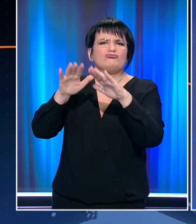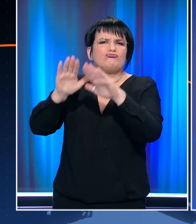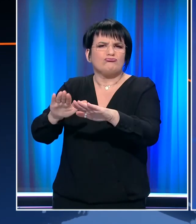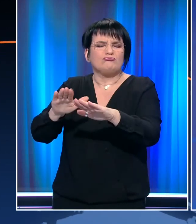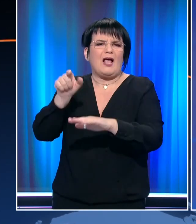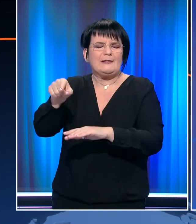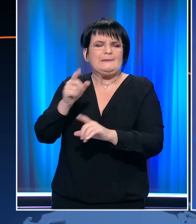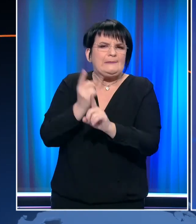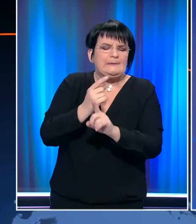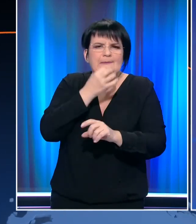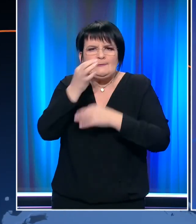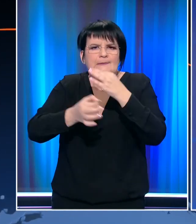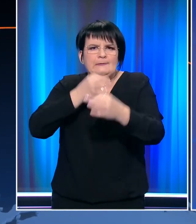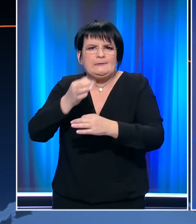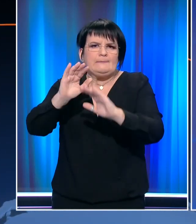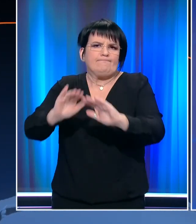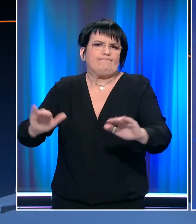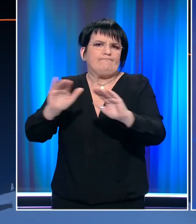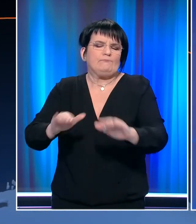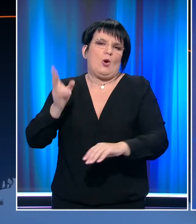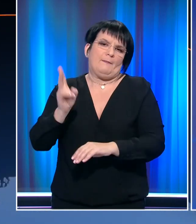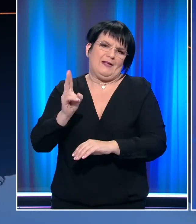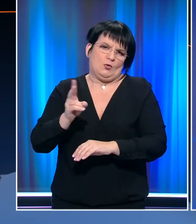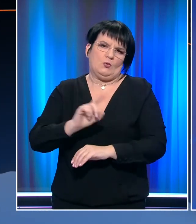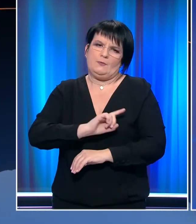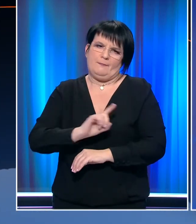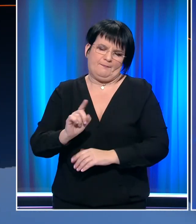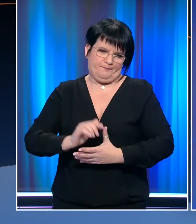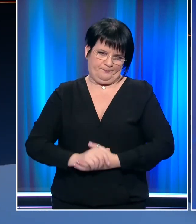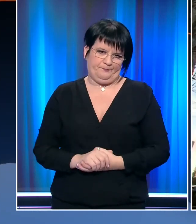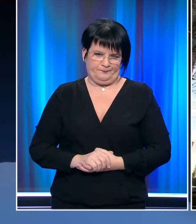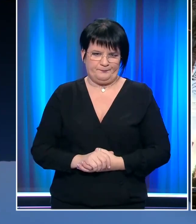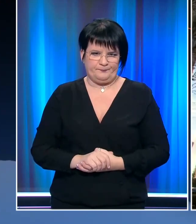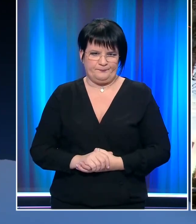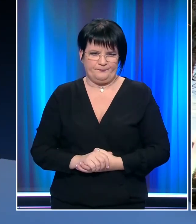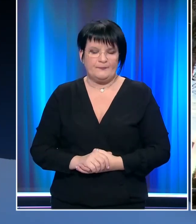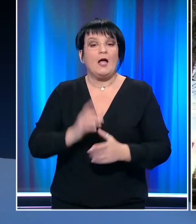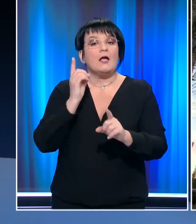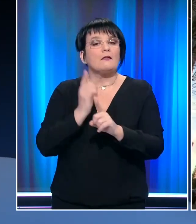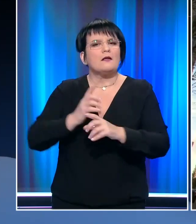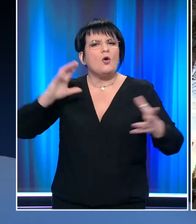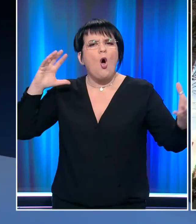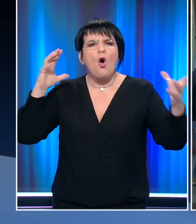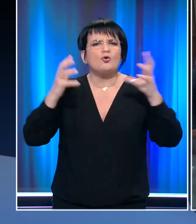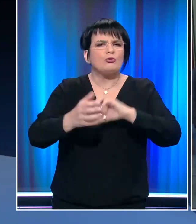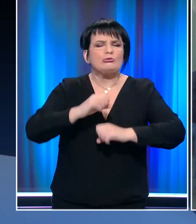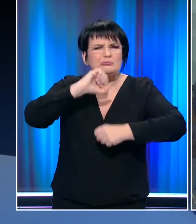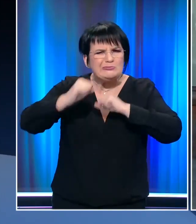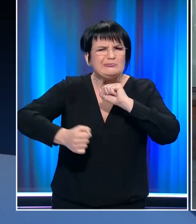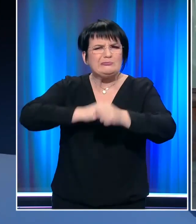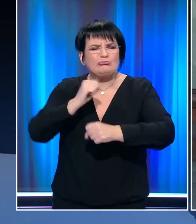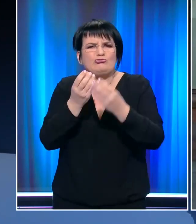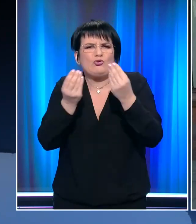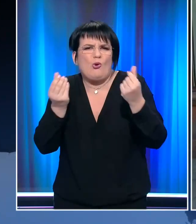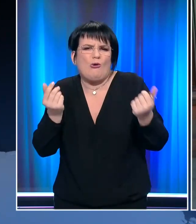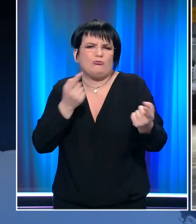ειδικοί προσπαθούν να καθησυχάσουν για την επικινδυνότητα της μετάλλαξης. Ειδικοί από όλο τον κόσμο προσπαθούν με κάθε